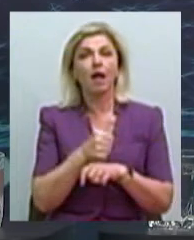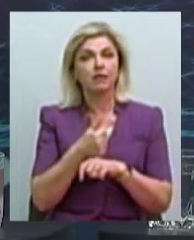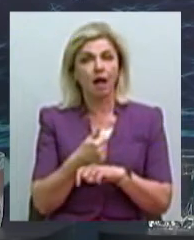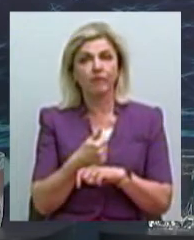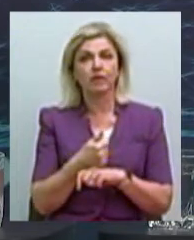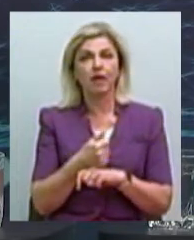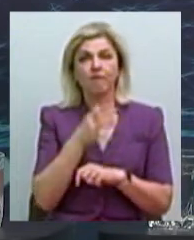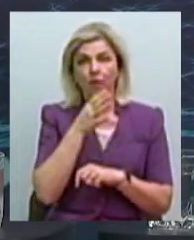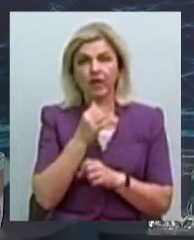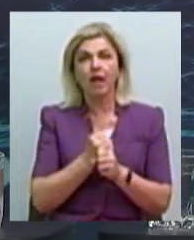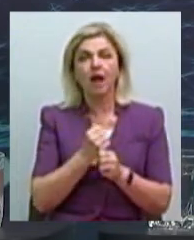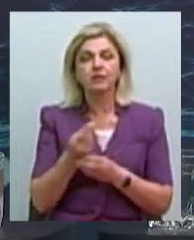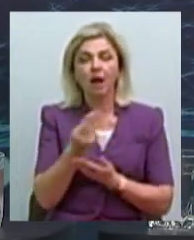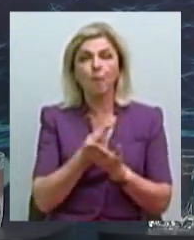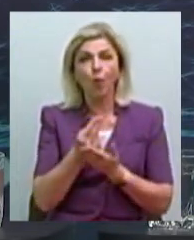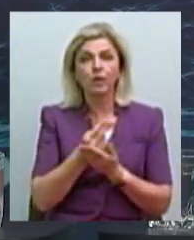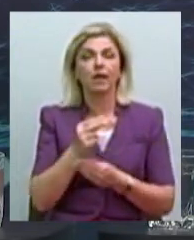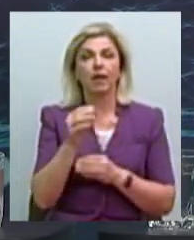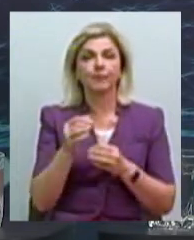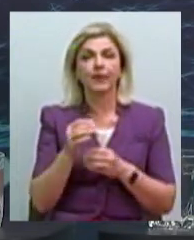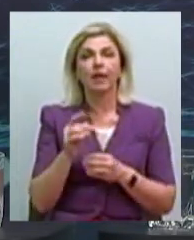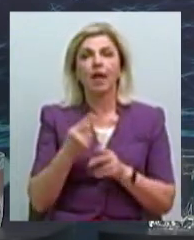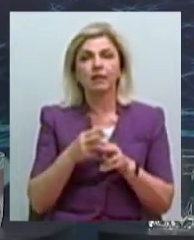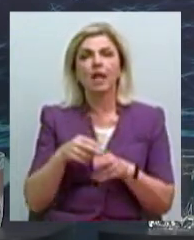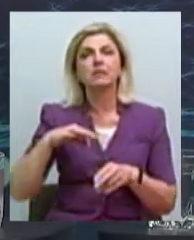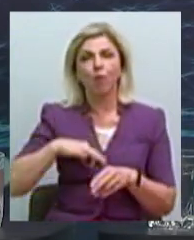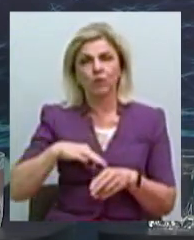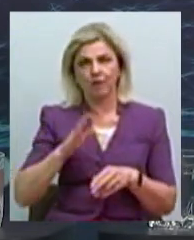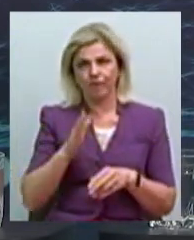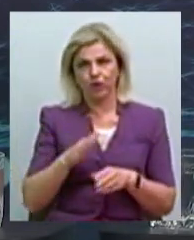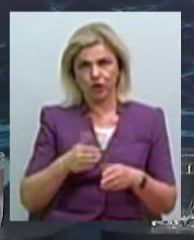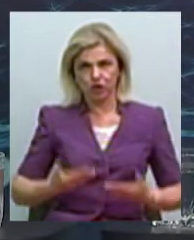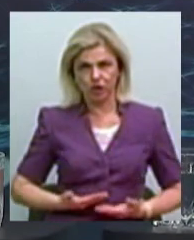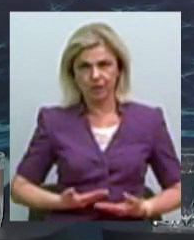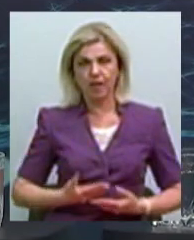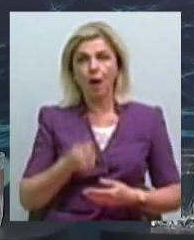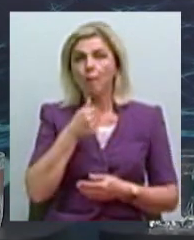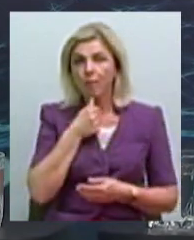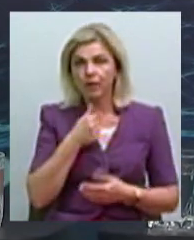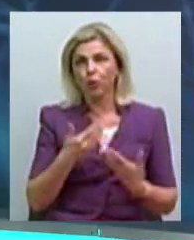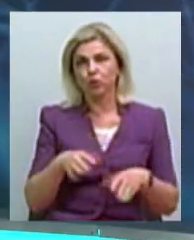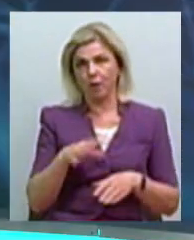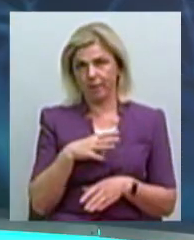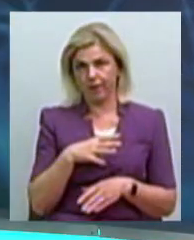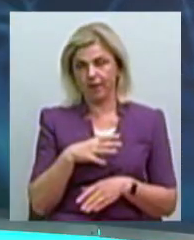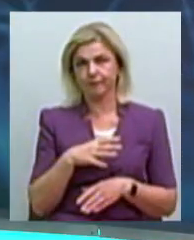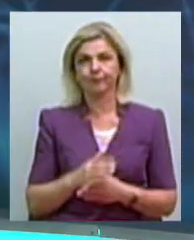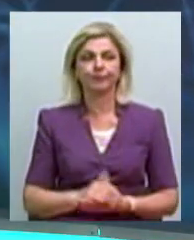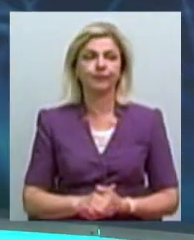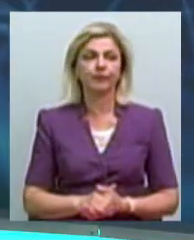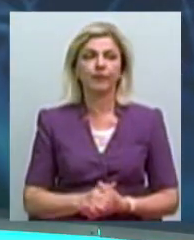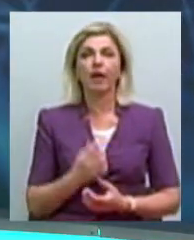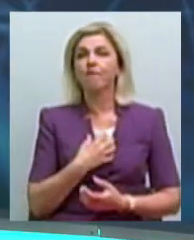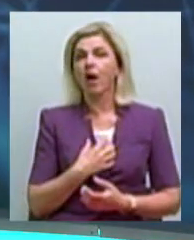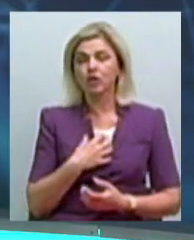при разработке логотипа – это как раз внедрение его в жизнь, потому что попытки-то до этого уже были. Правильно? Все поэтому, так. Да, самое